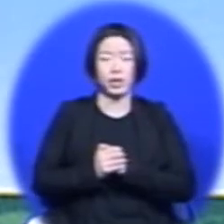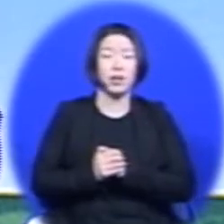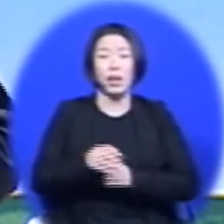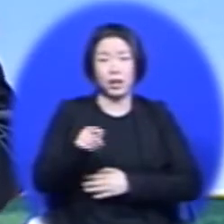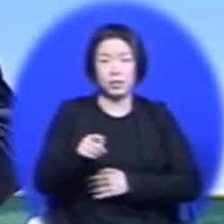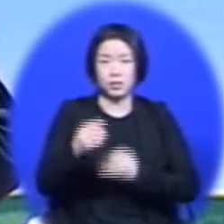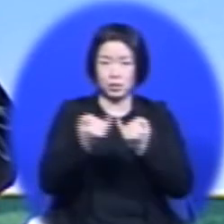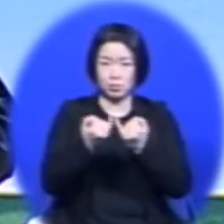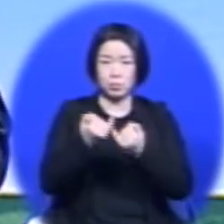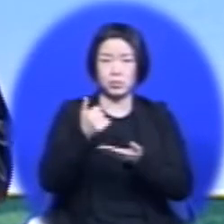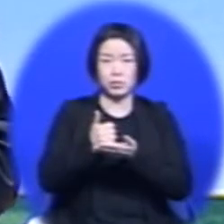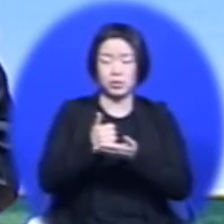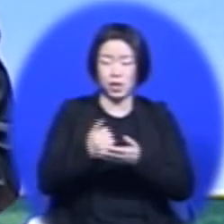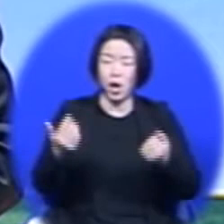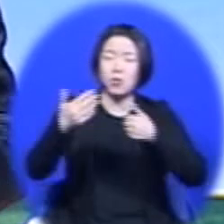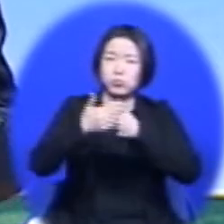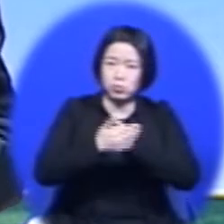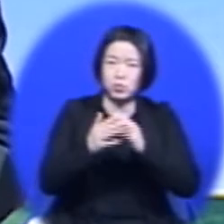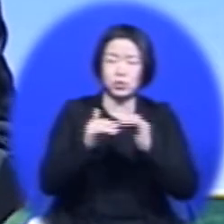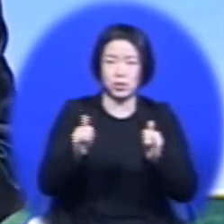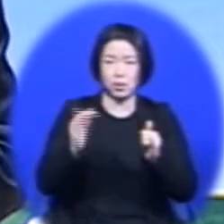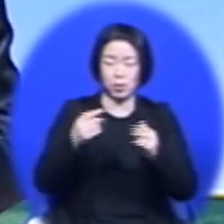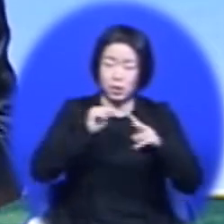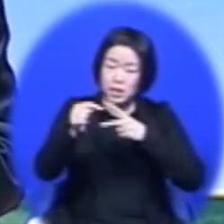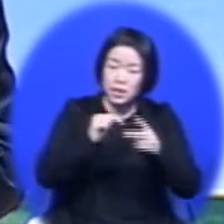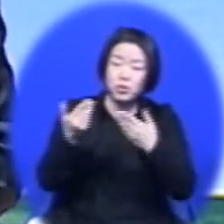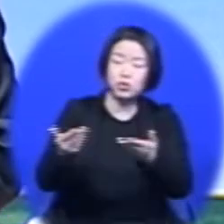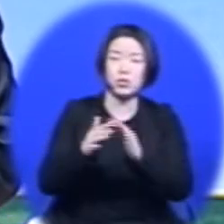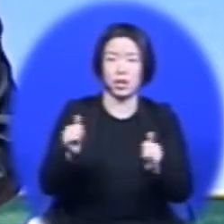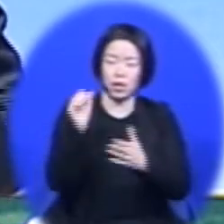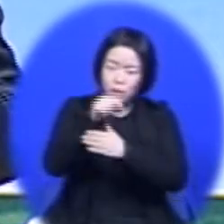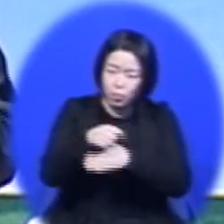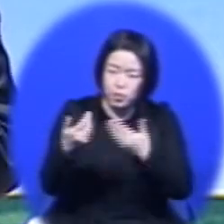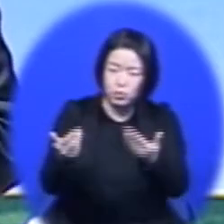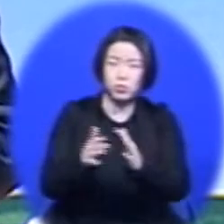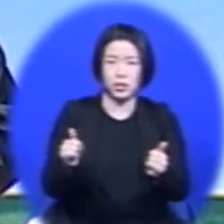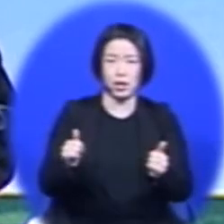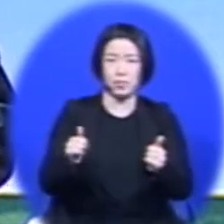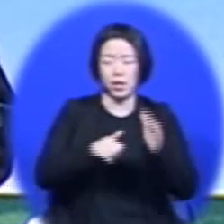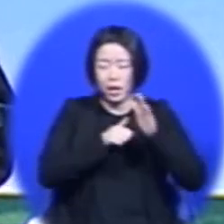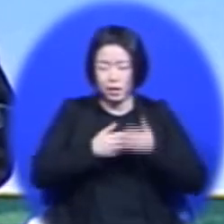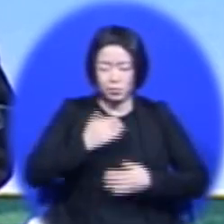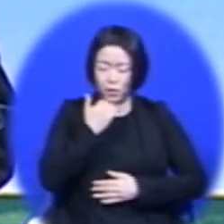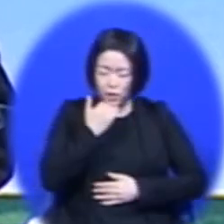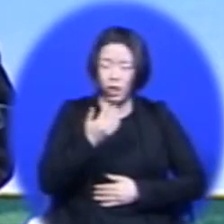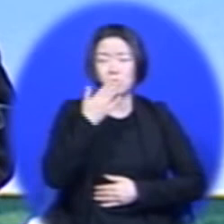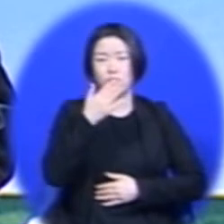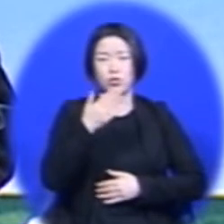그는 품어주는 사람이 되고 이해하는 사람이 되고 용납하는 사람이 되고 기다릴 줄 아는 사람이 되었습니다.